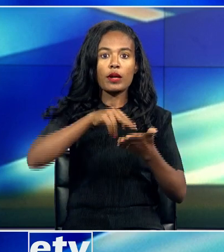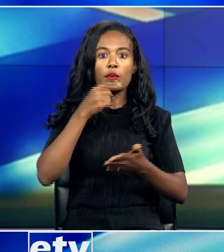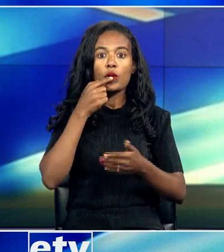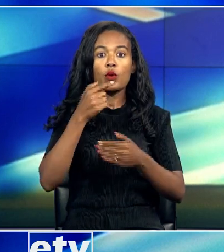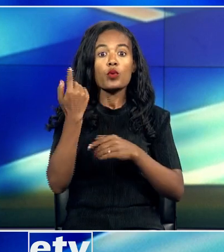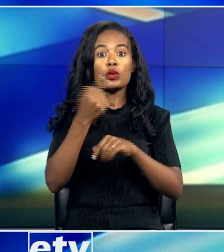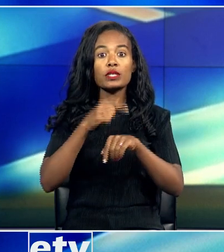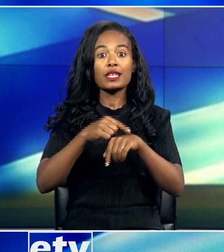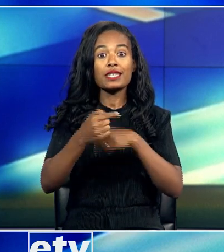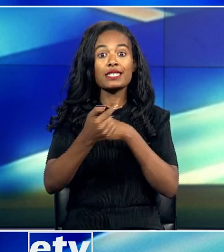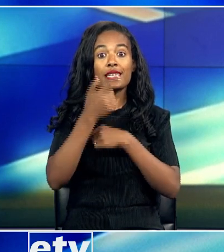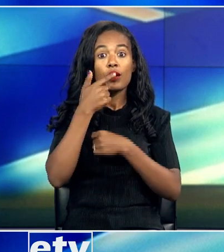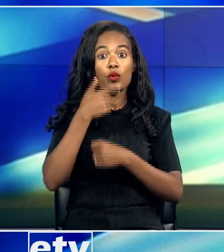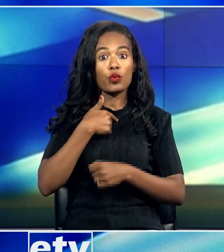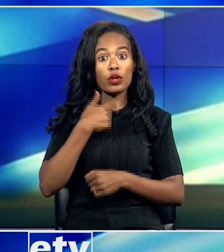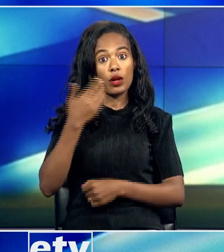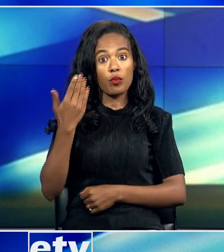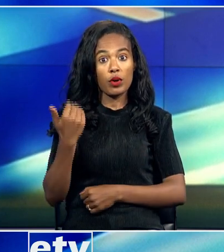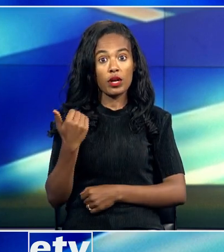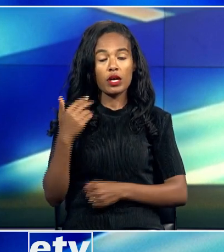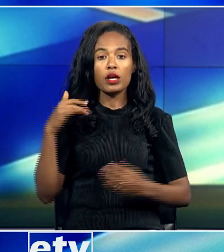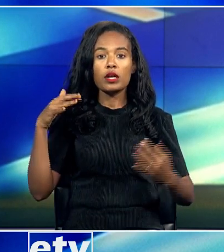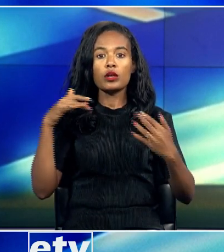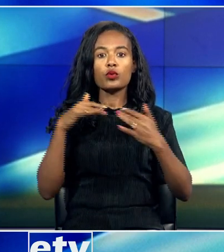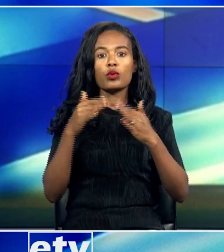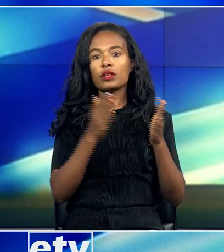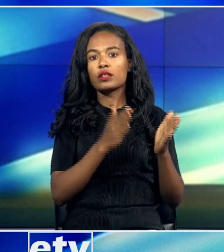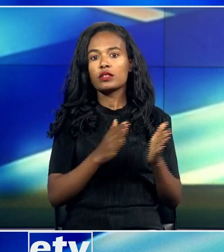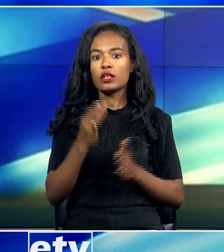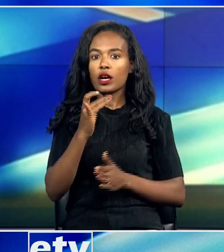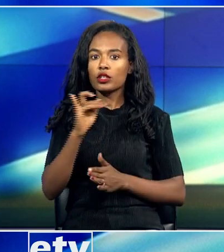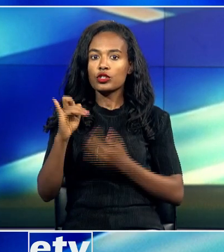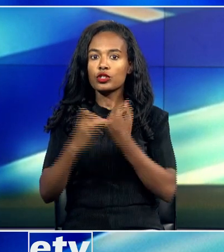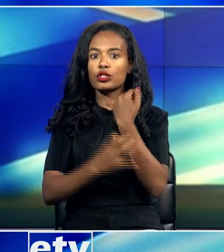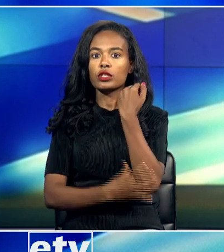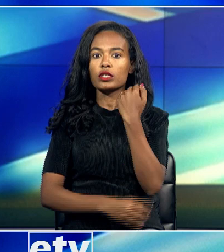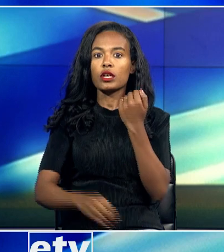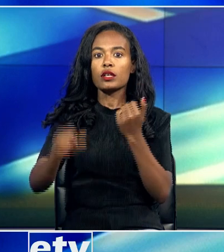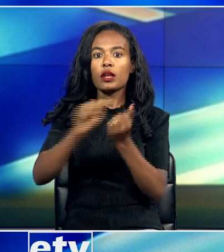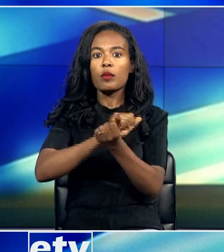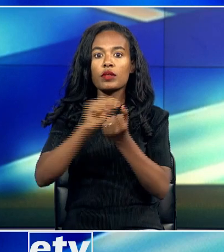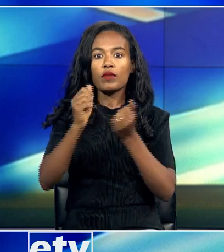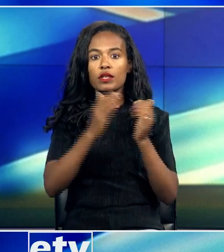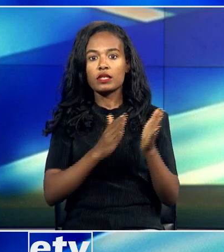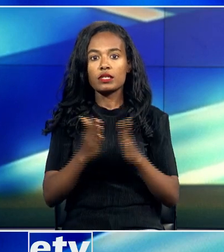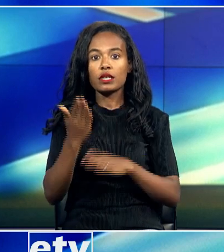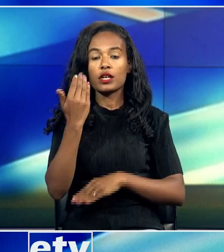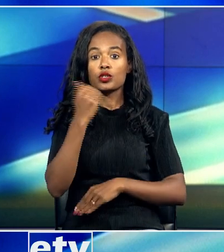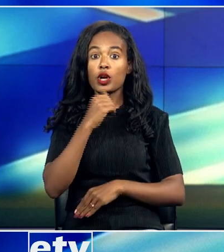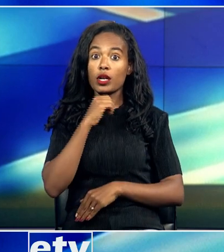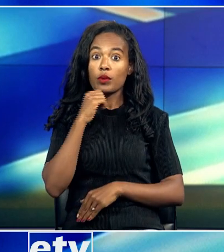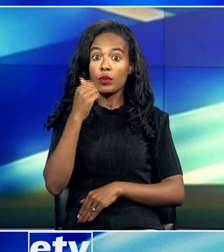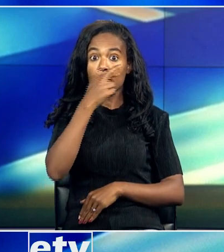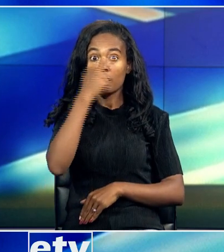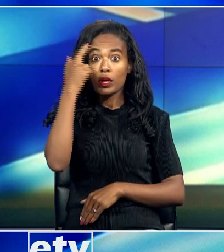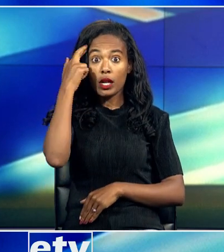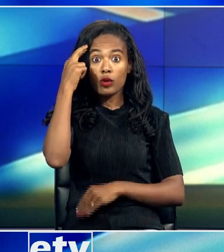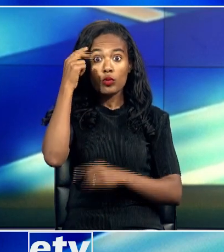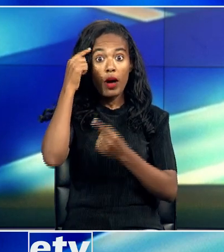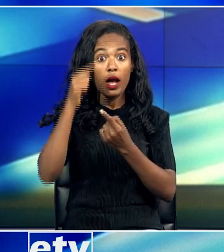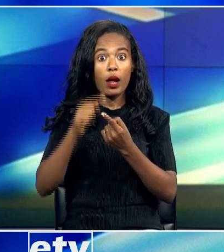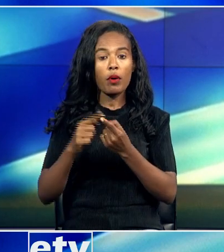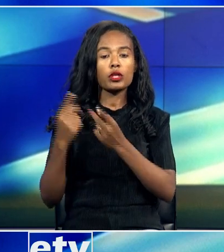ሲነግሩን የነበረው ግን ለጦርነት እንድንዘጋጅ እንጂ ድህነትን ለማጥፋት እንድንዘጋጅ አይደለም። ምክንያቱም አላማቸው